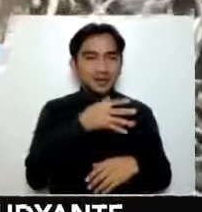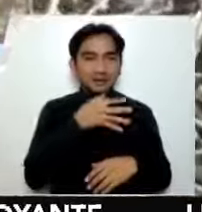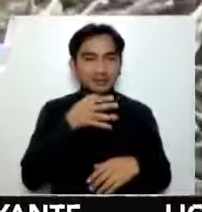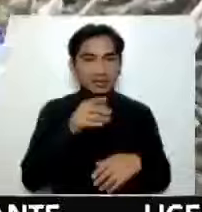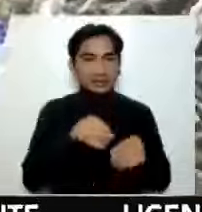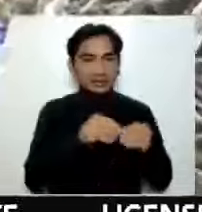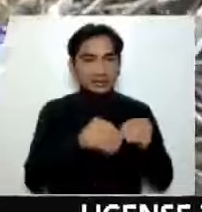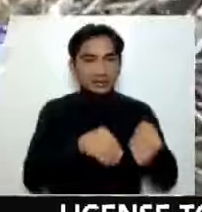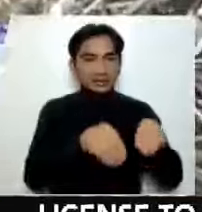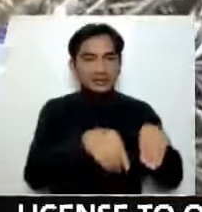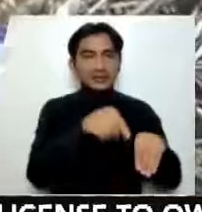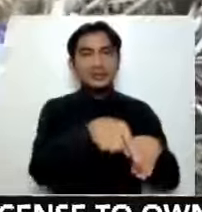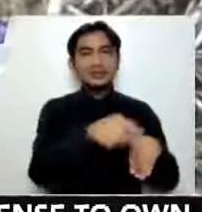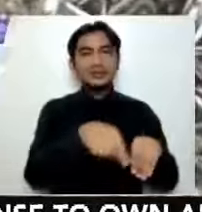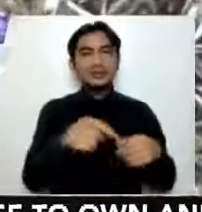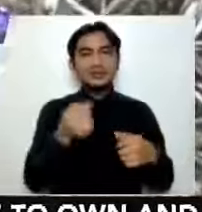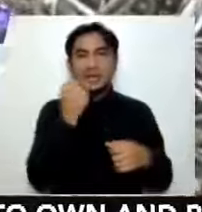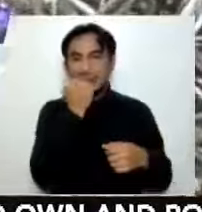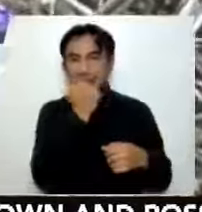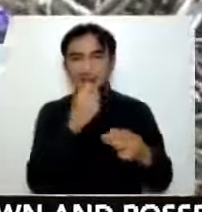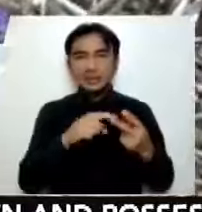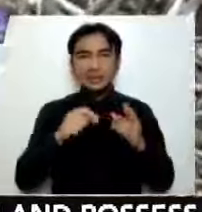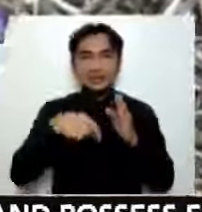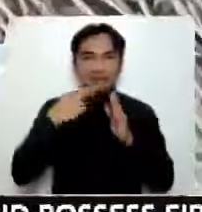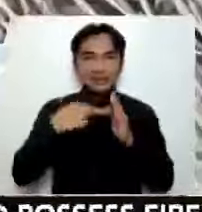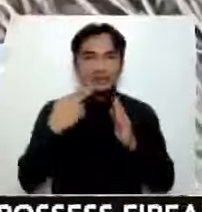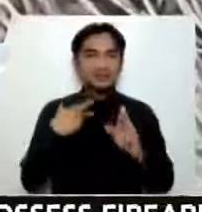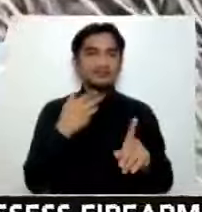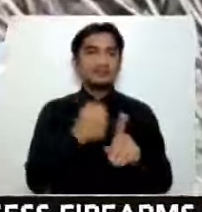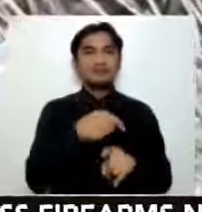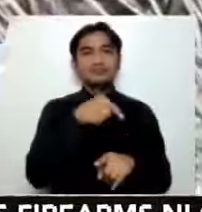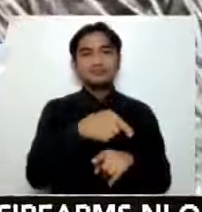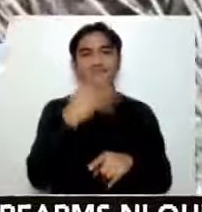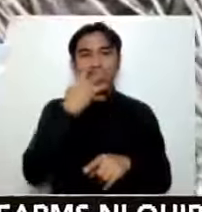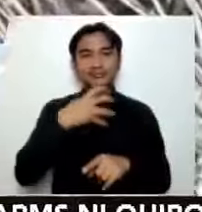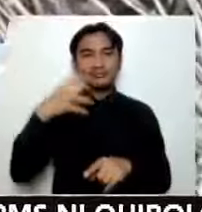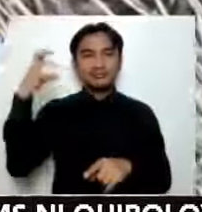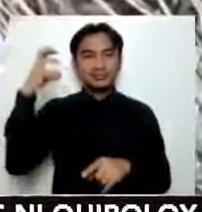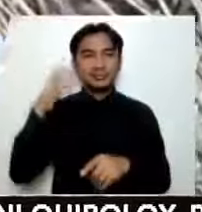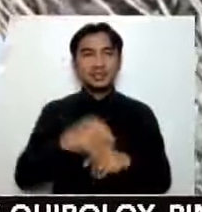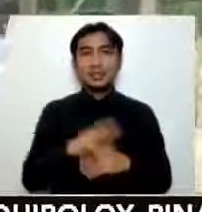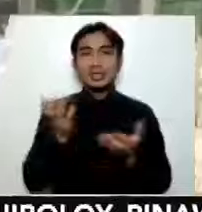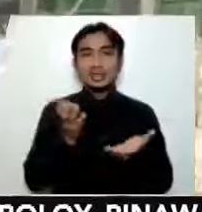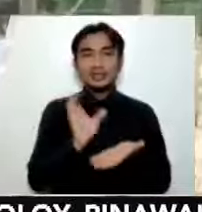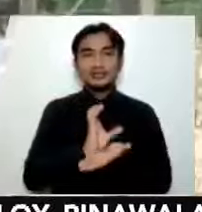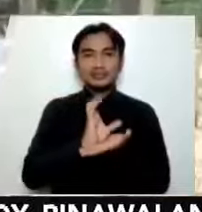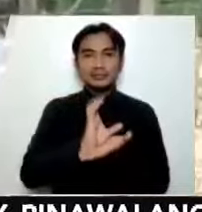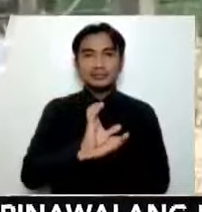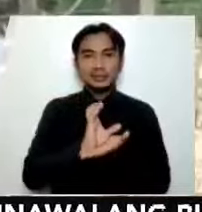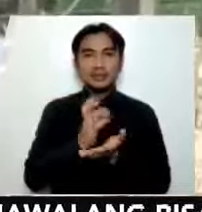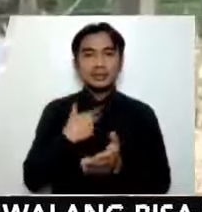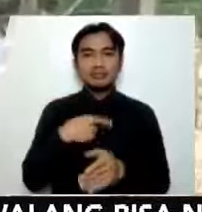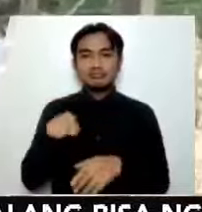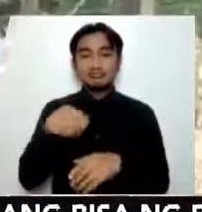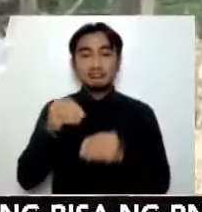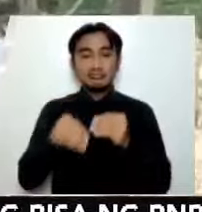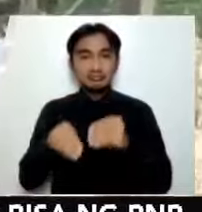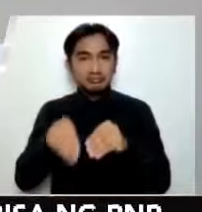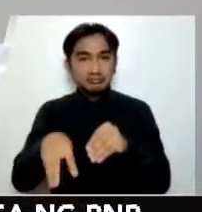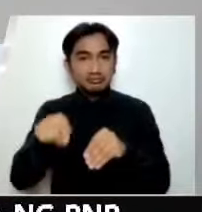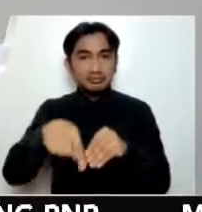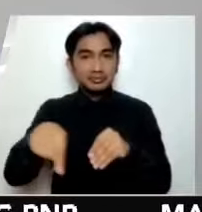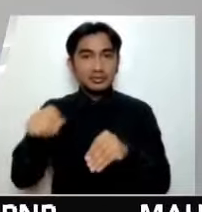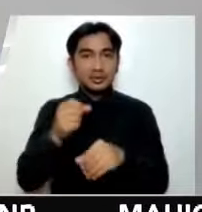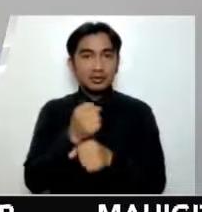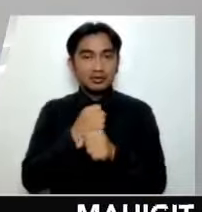mais at iba pang pananim ang apektado ng init sa Zamboanga Peninsula tinamaan din ang mga taniman ng kape at rubber sa Zamboanga Sibugay